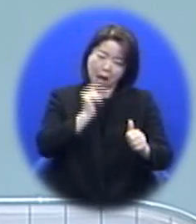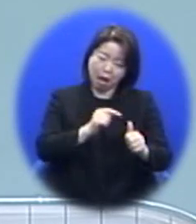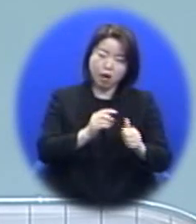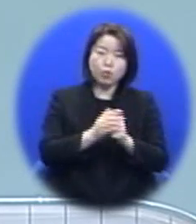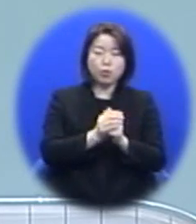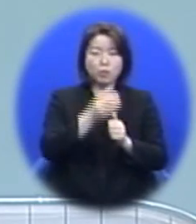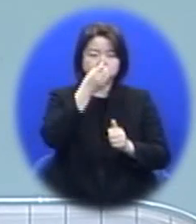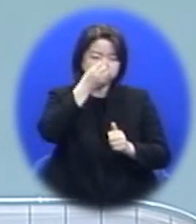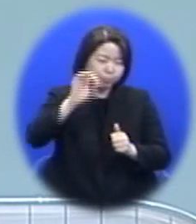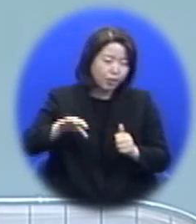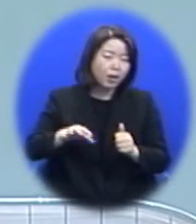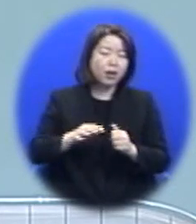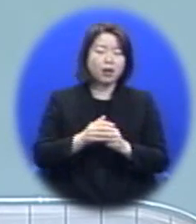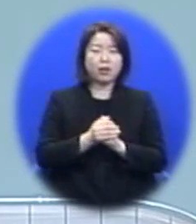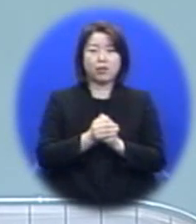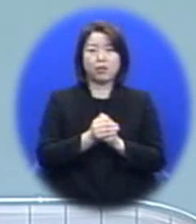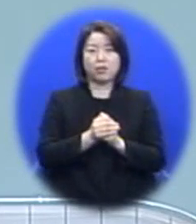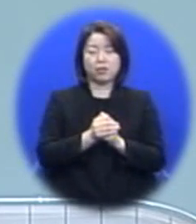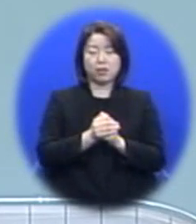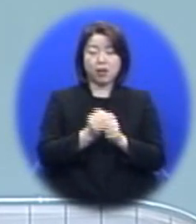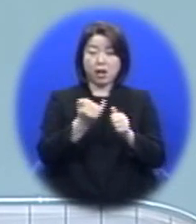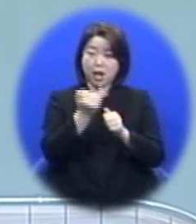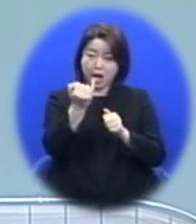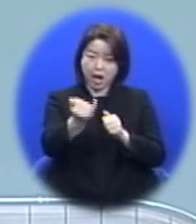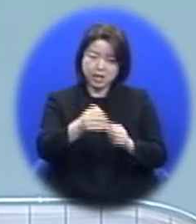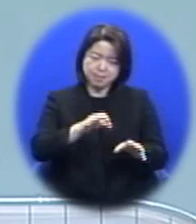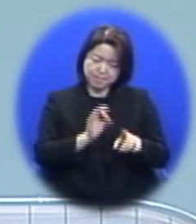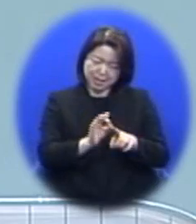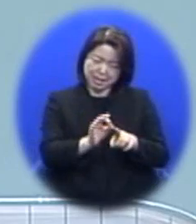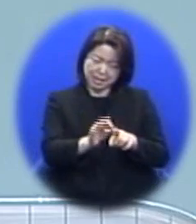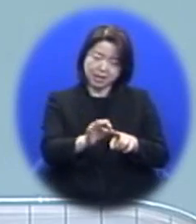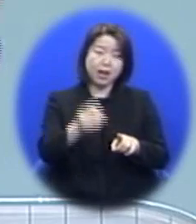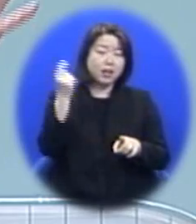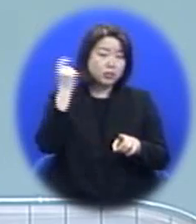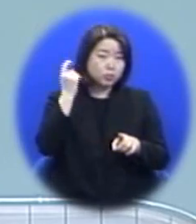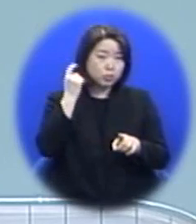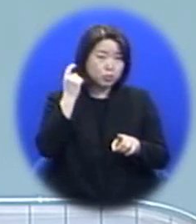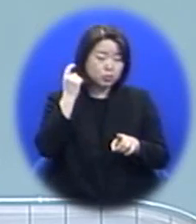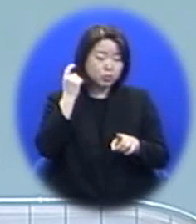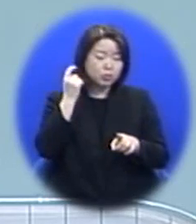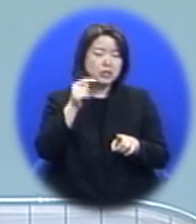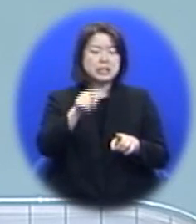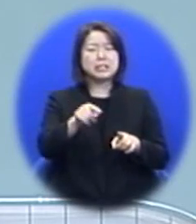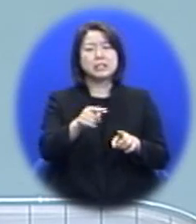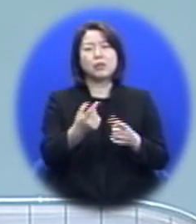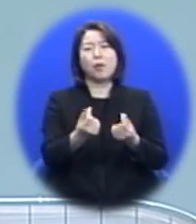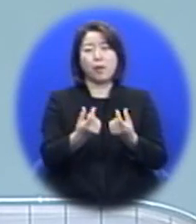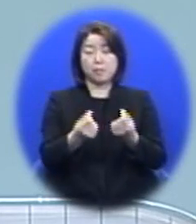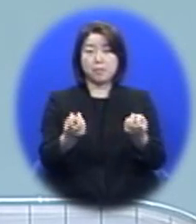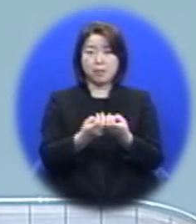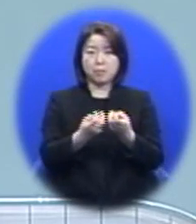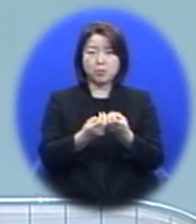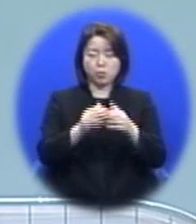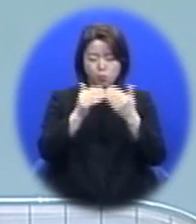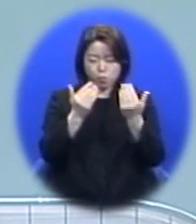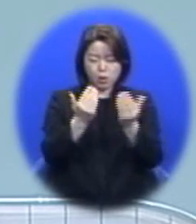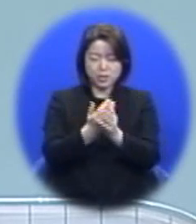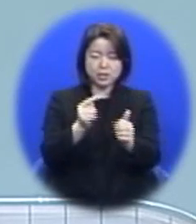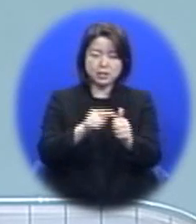무시당하고 아내의 잔소리 듣고 완전히 남편을 죽이는 겁니다.